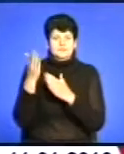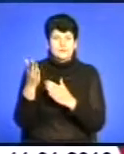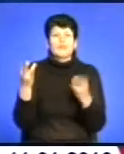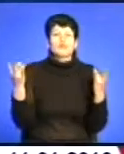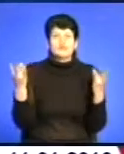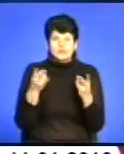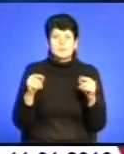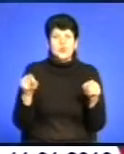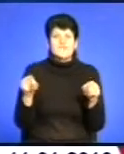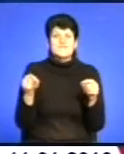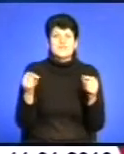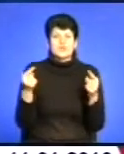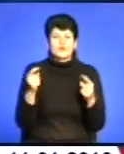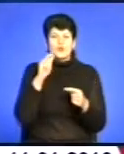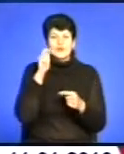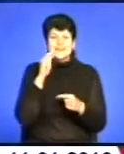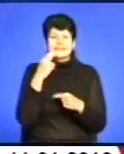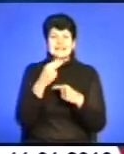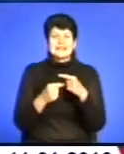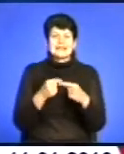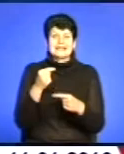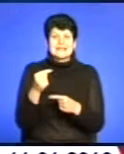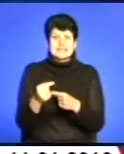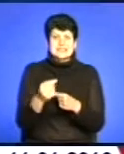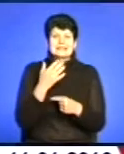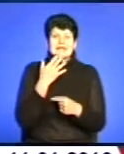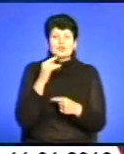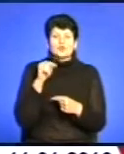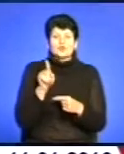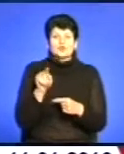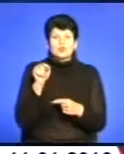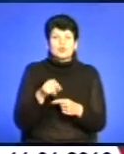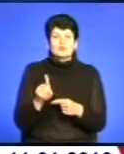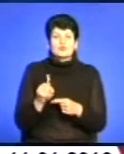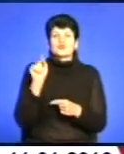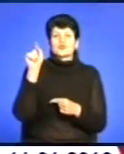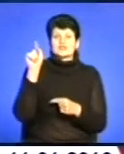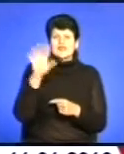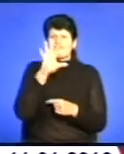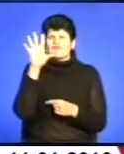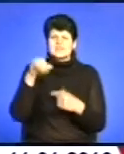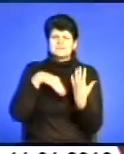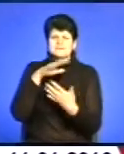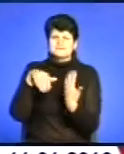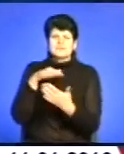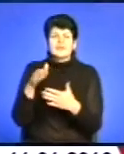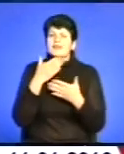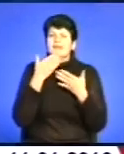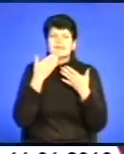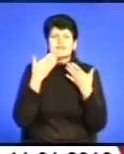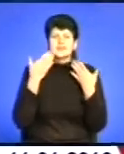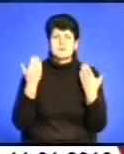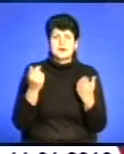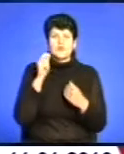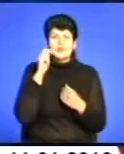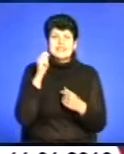Потрібно відновлювати наші традиції українські, як нації, тому що там дуже вже все змішано і нема наших, бо